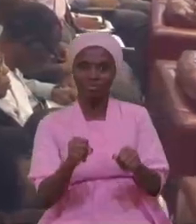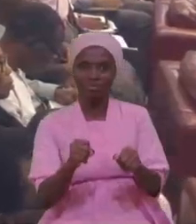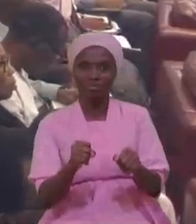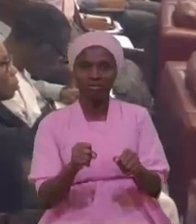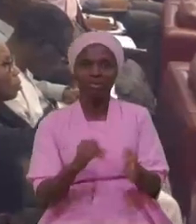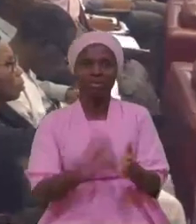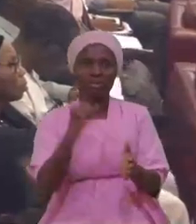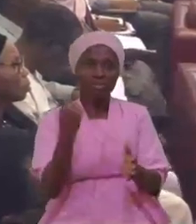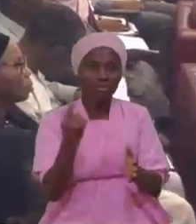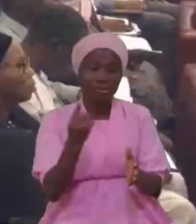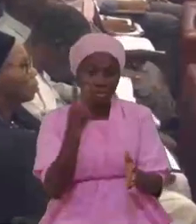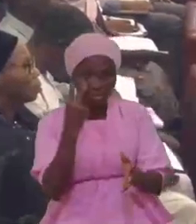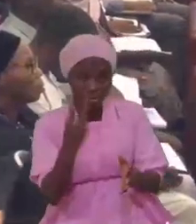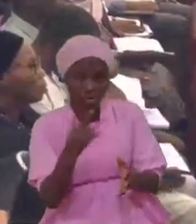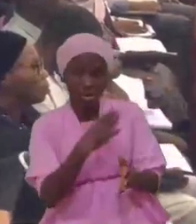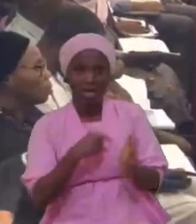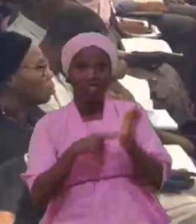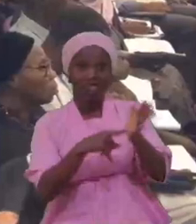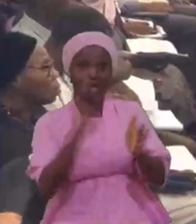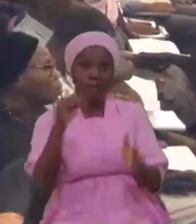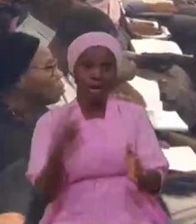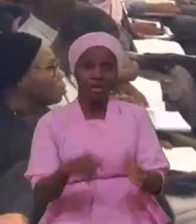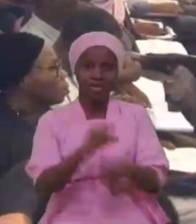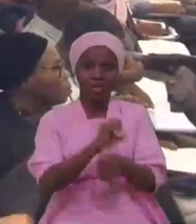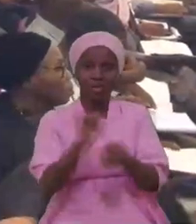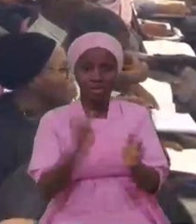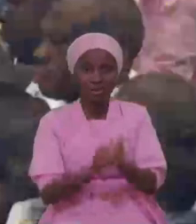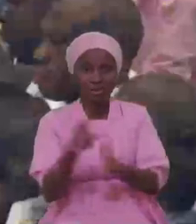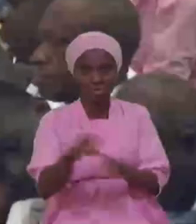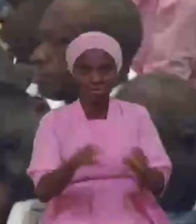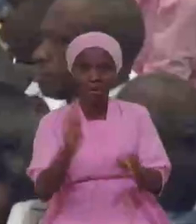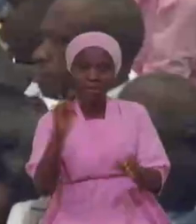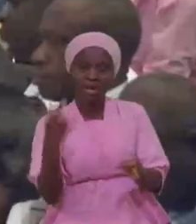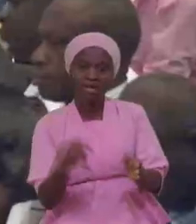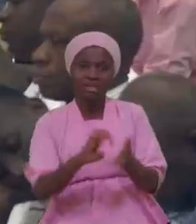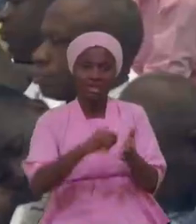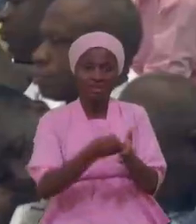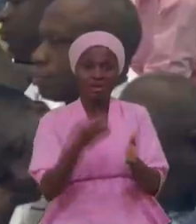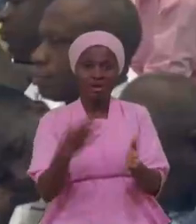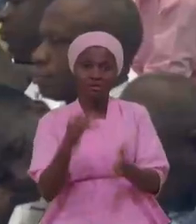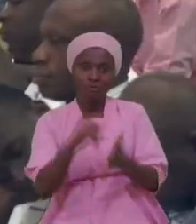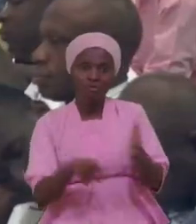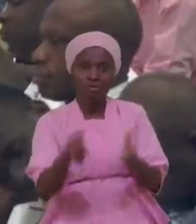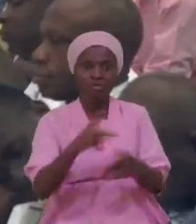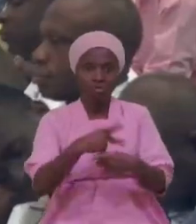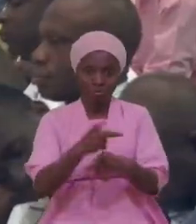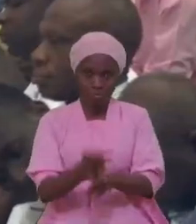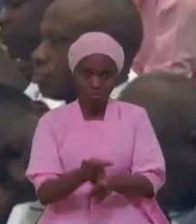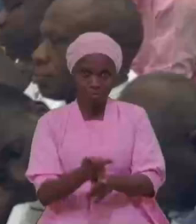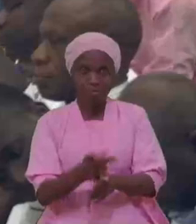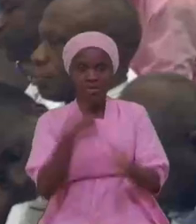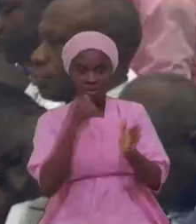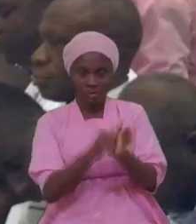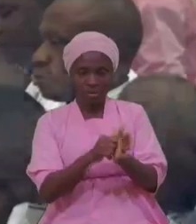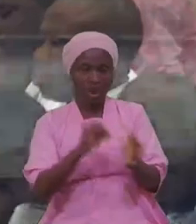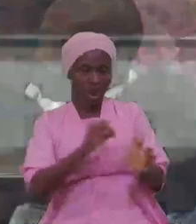voit. La foi est invisible. La foi est vue par ce que vous faites,